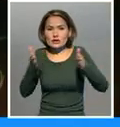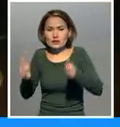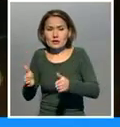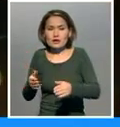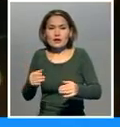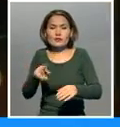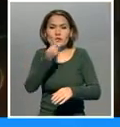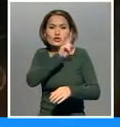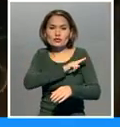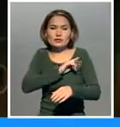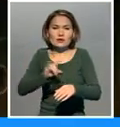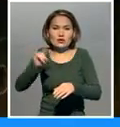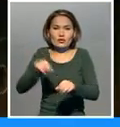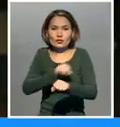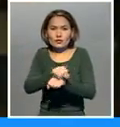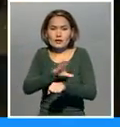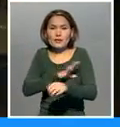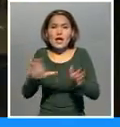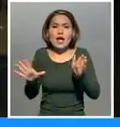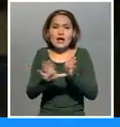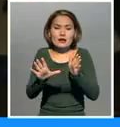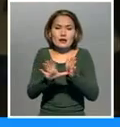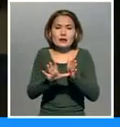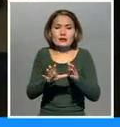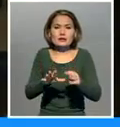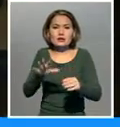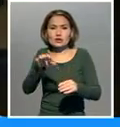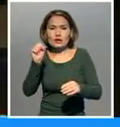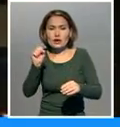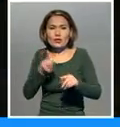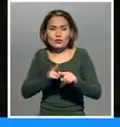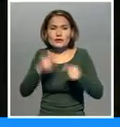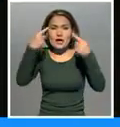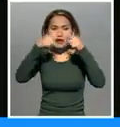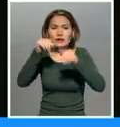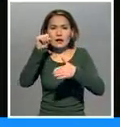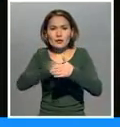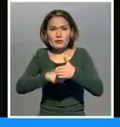болатын. Мұндай келеңсіздікке электр жарығының өшуінен ұшуларды бақылау жүйесіндегі техникалық ақау